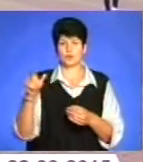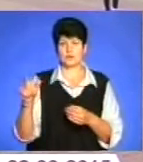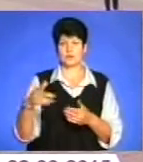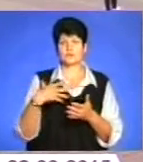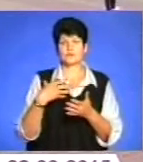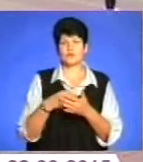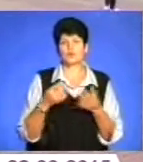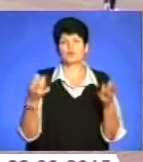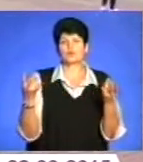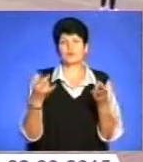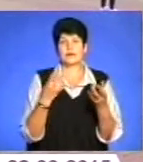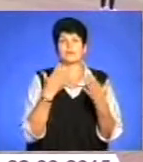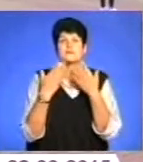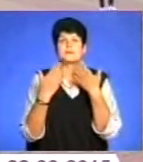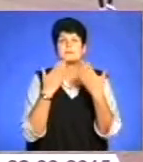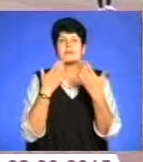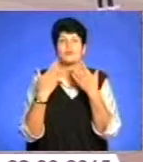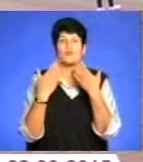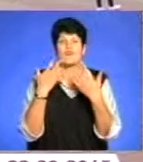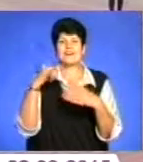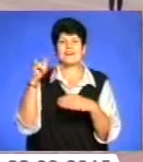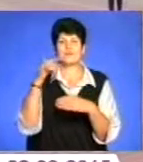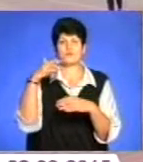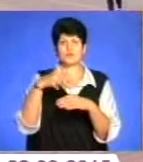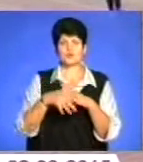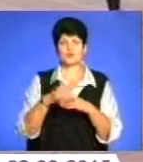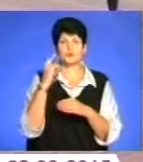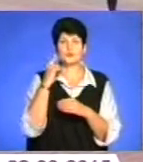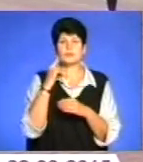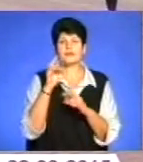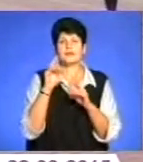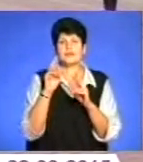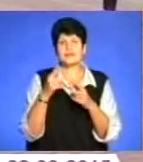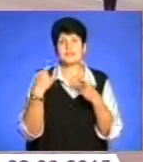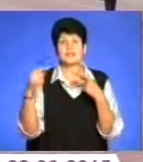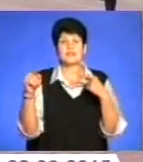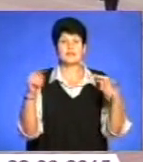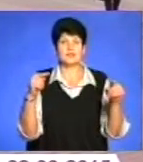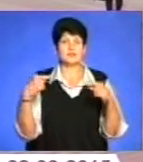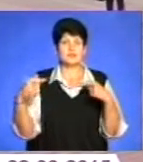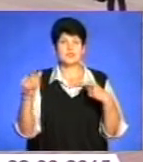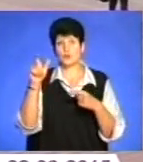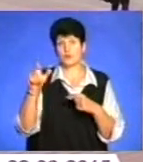свою потребу в спілкуванні і в розумінні. Глухі, вони, як і будь-які інші люди,